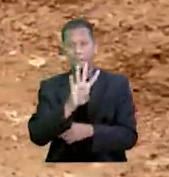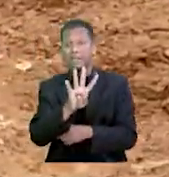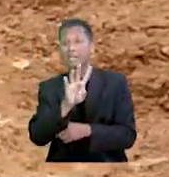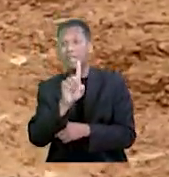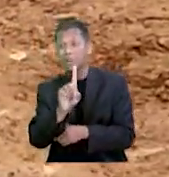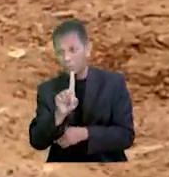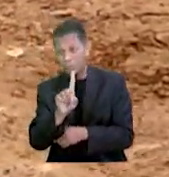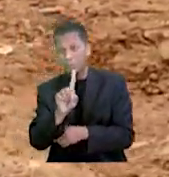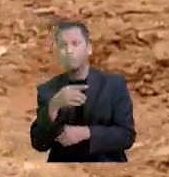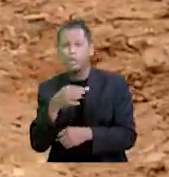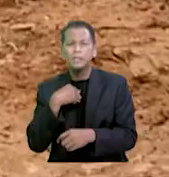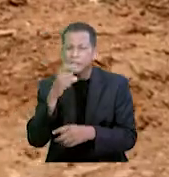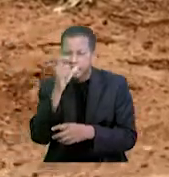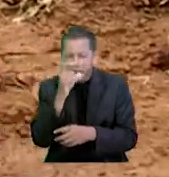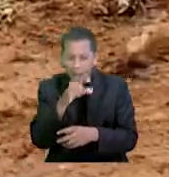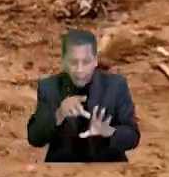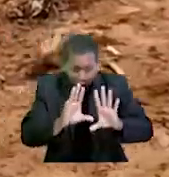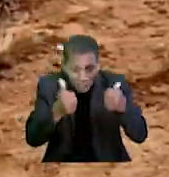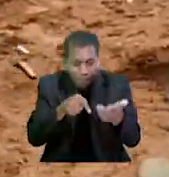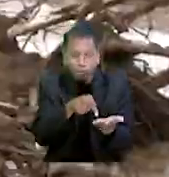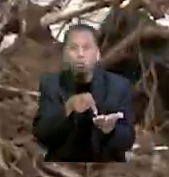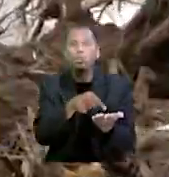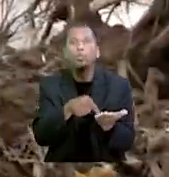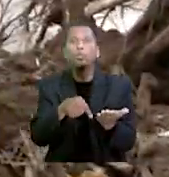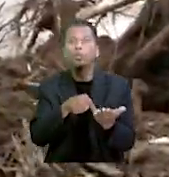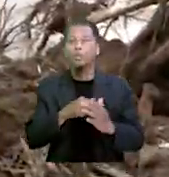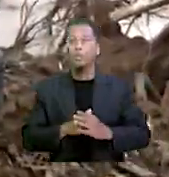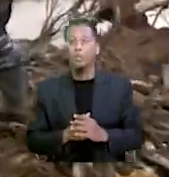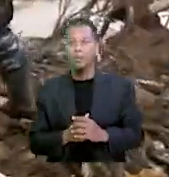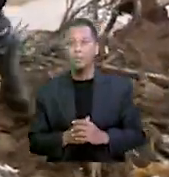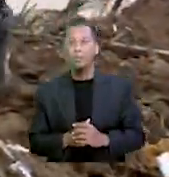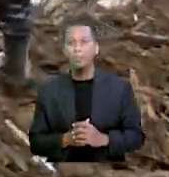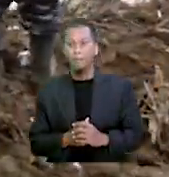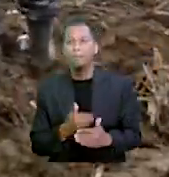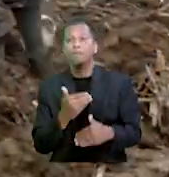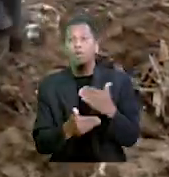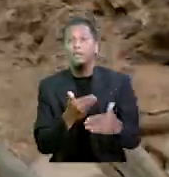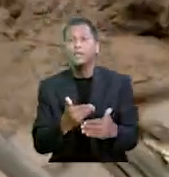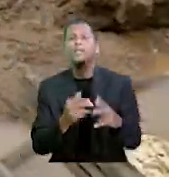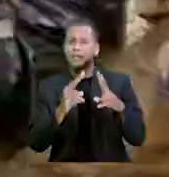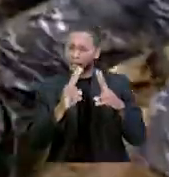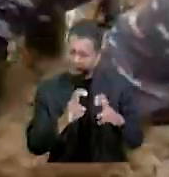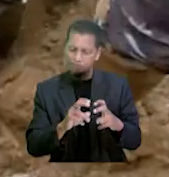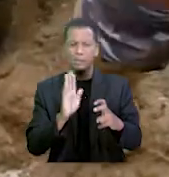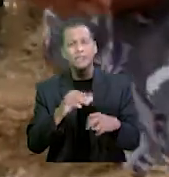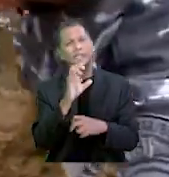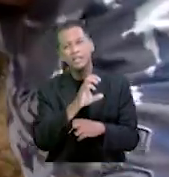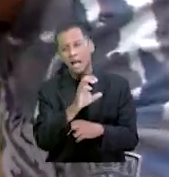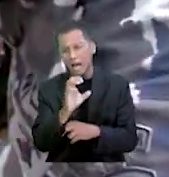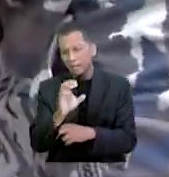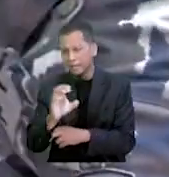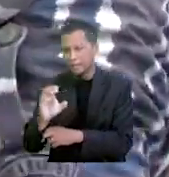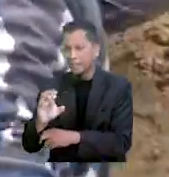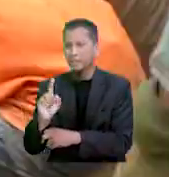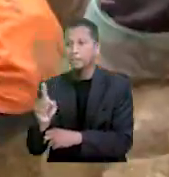melintas di lokasi tanah longsor proses pencarian korban terus dilakukan karena masih ada 24